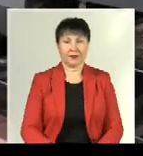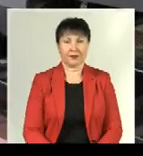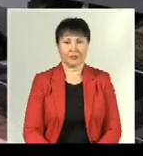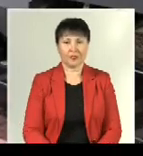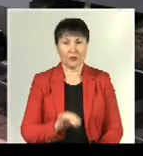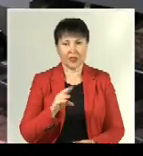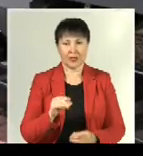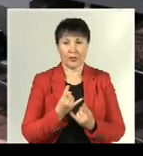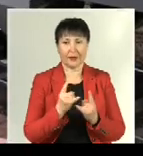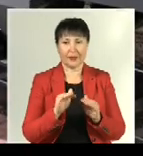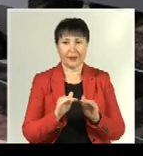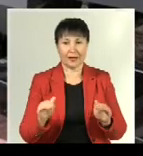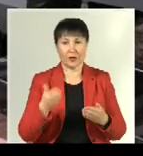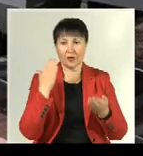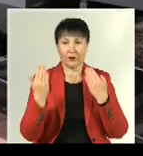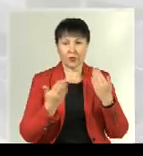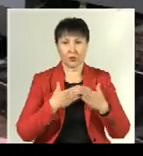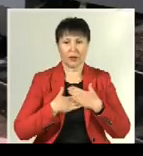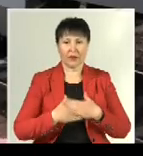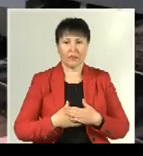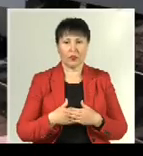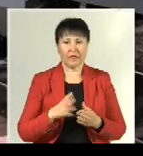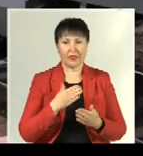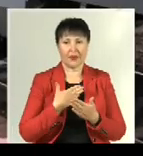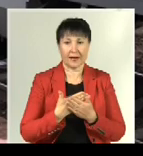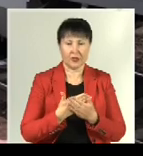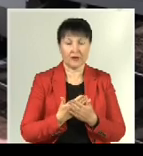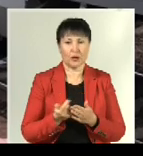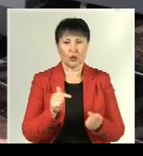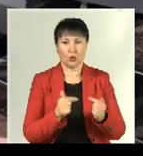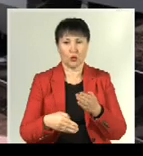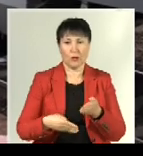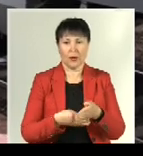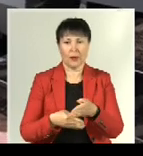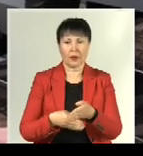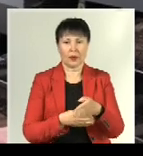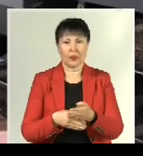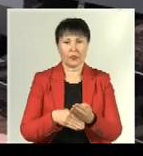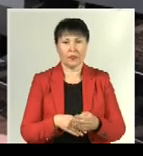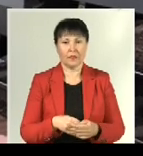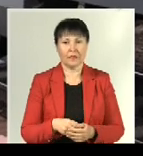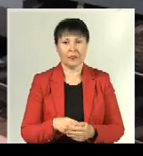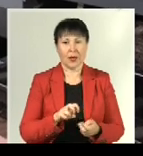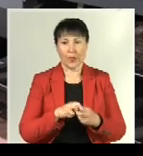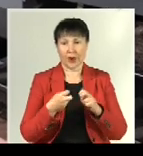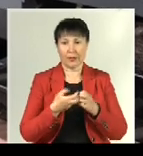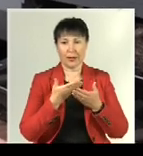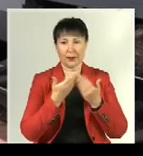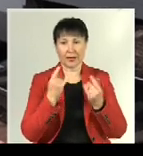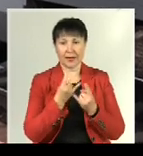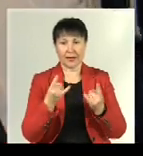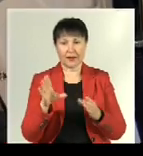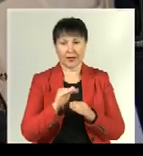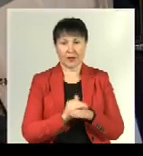В принципе, дети веселые, довольные, все активны друг с другом, помогают друг другу. Проблем нет, дети